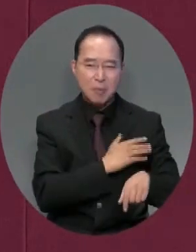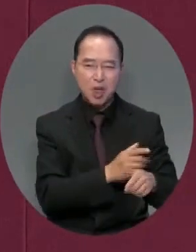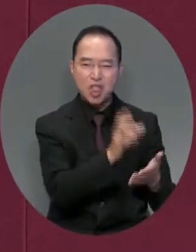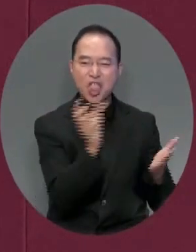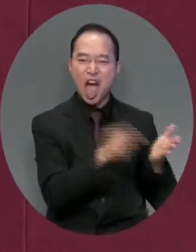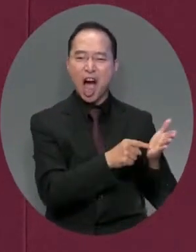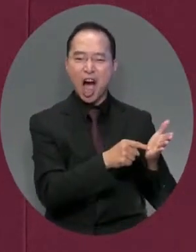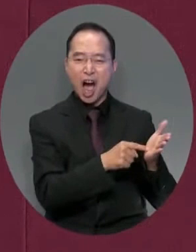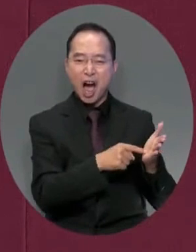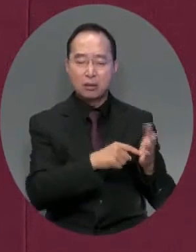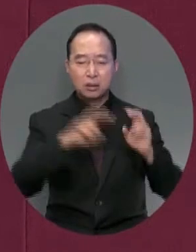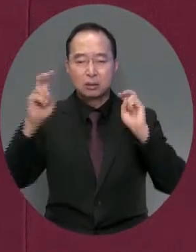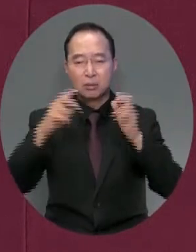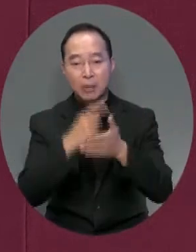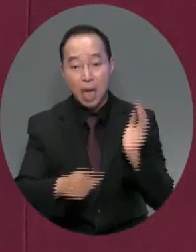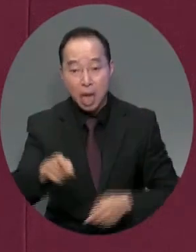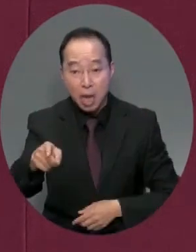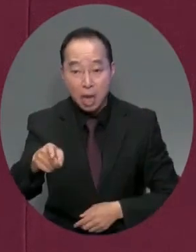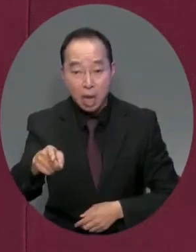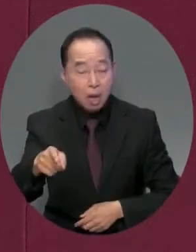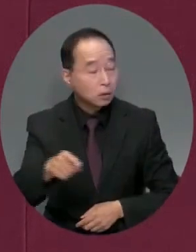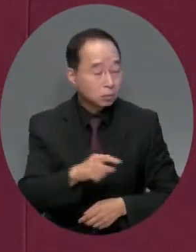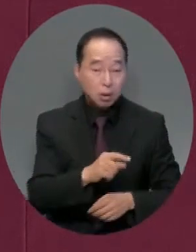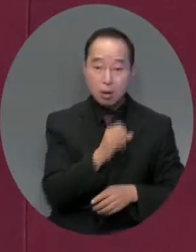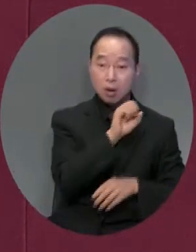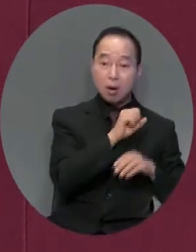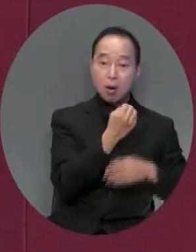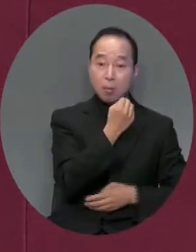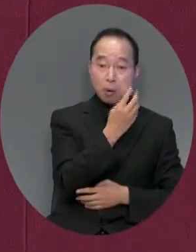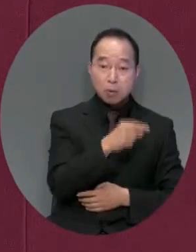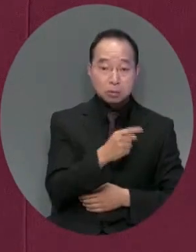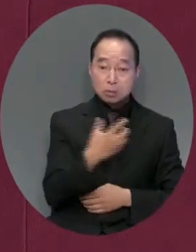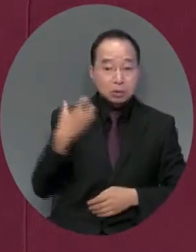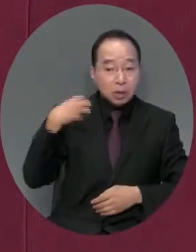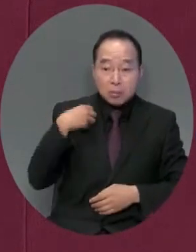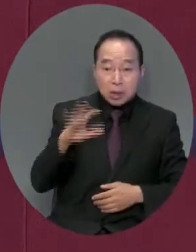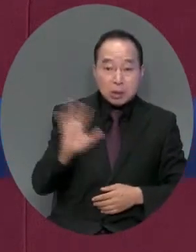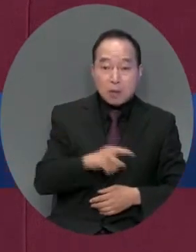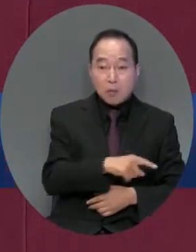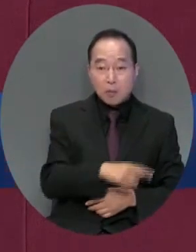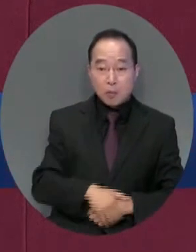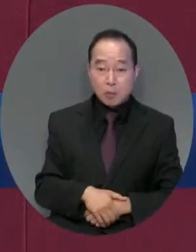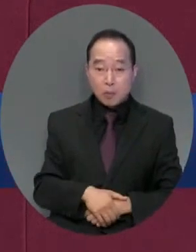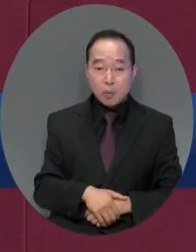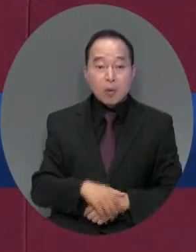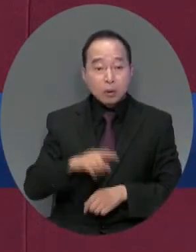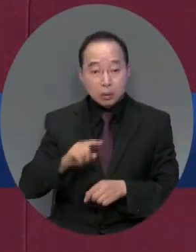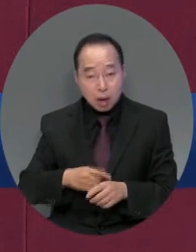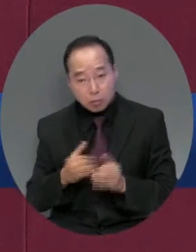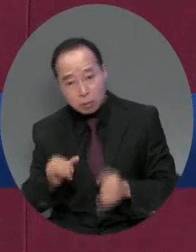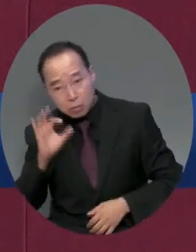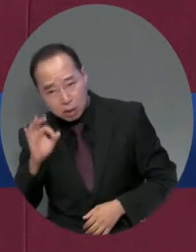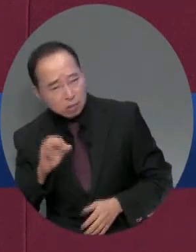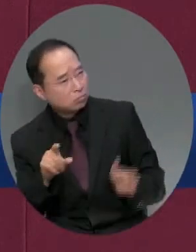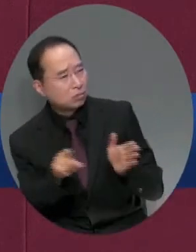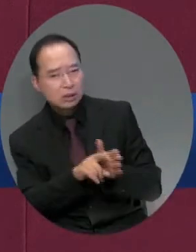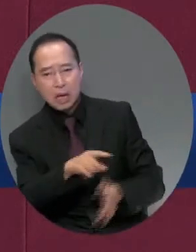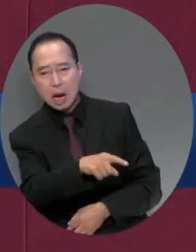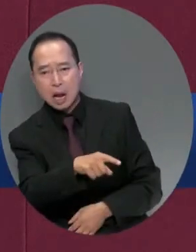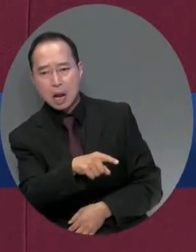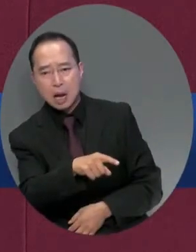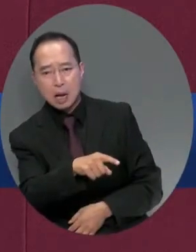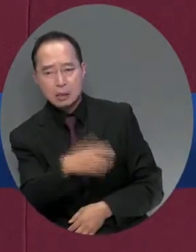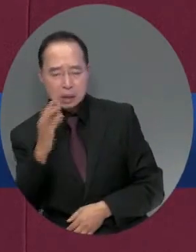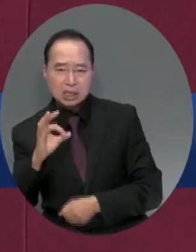언론은 제대로 책임을 지지 않습니다. 이 때문에 언론에 대한 국민들의 불신이 매우 큽니다. 지난 10년